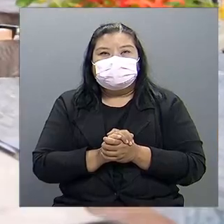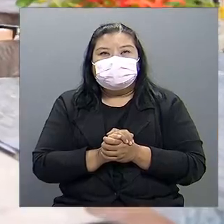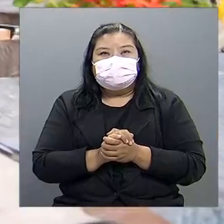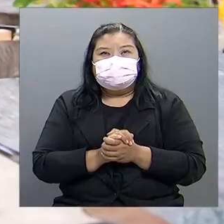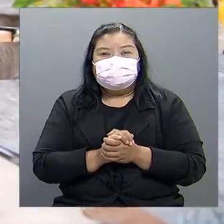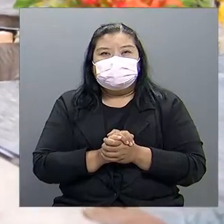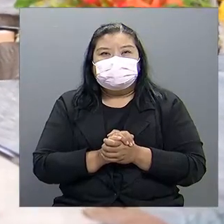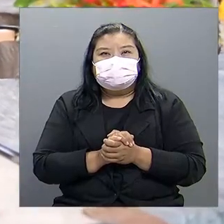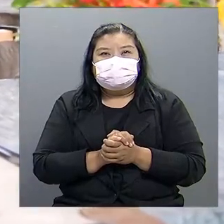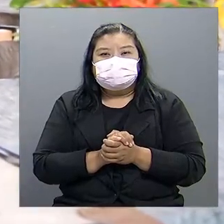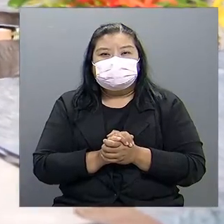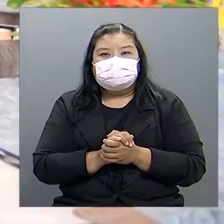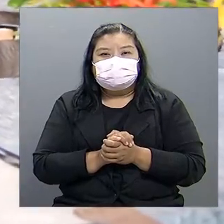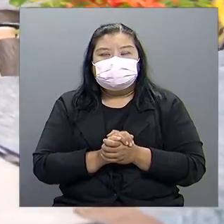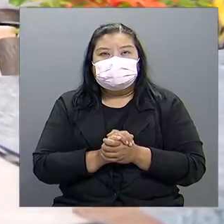ม.ค